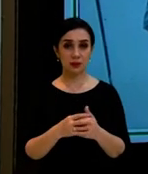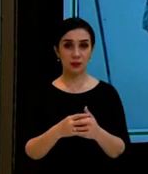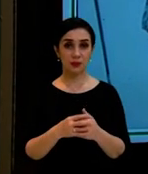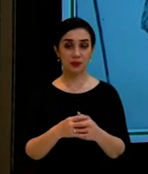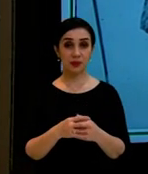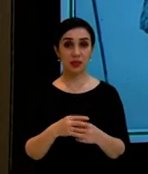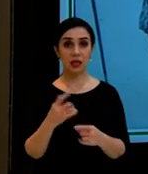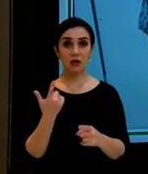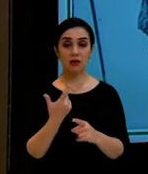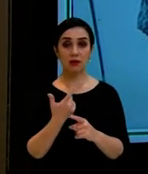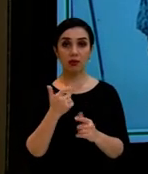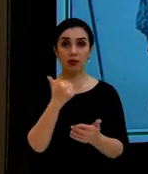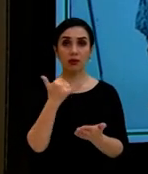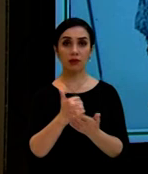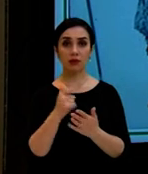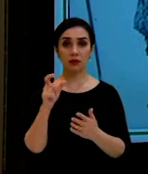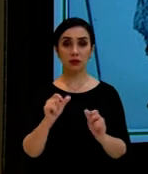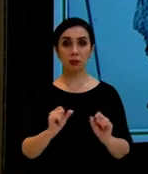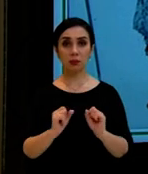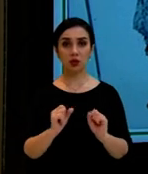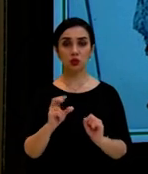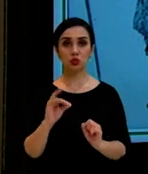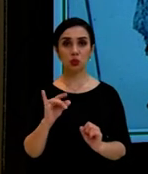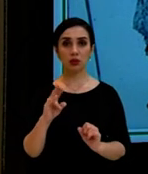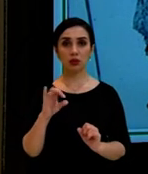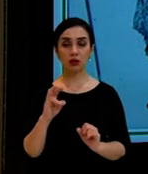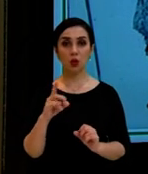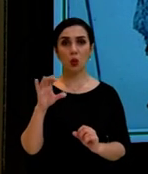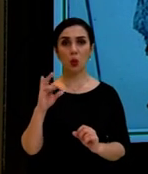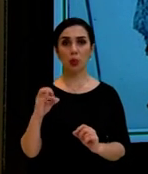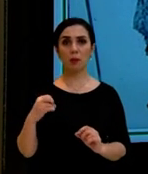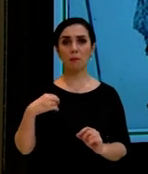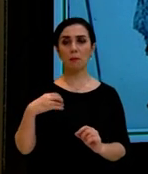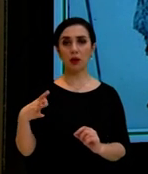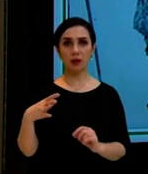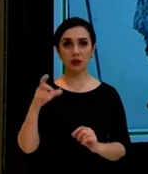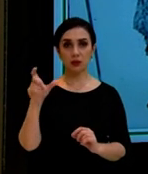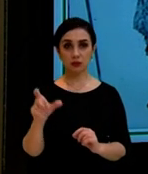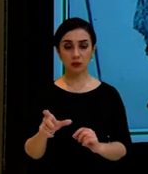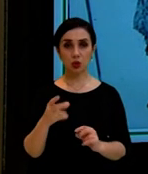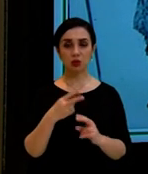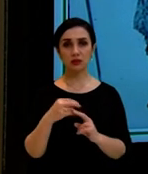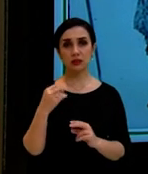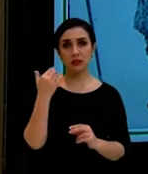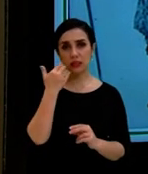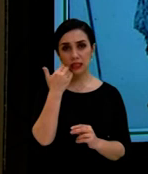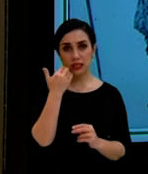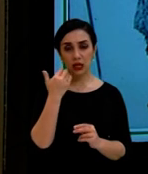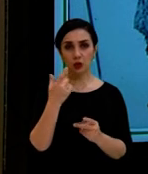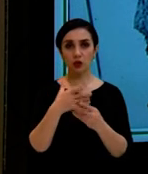главный герой пьесы господин журден он богатая буржуа стыдящиеся